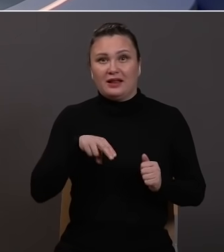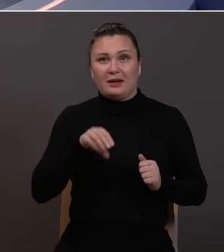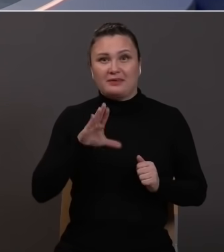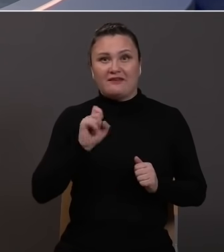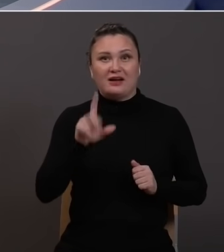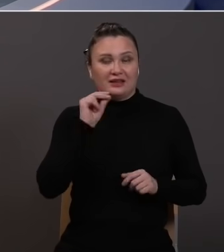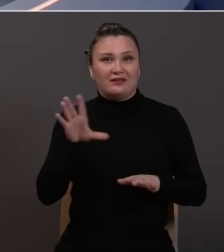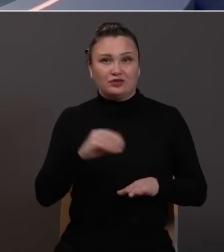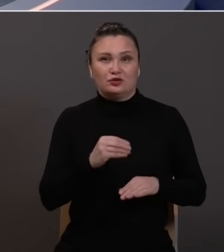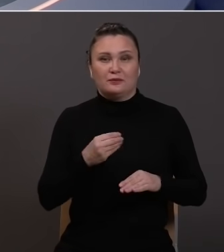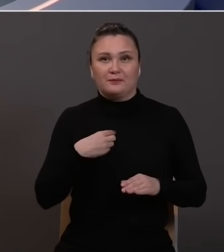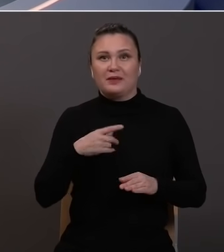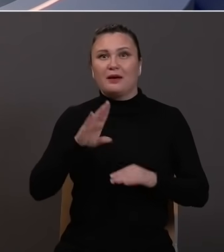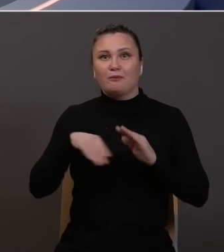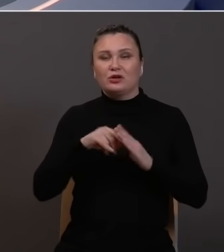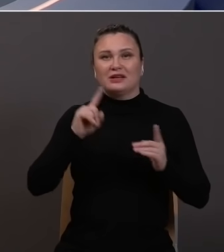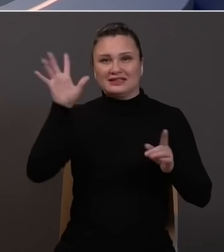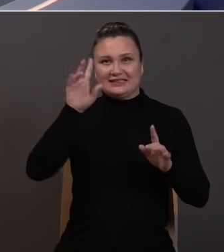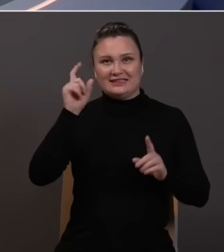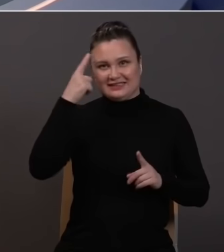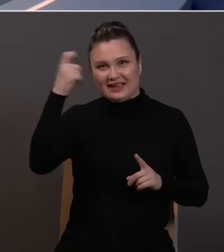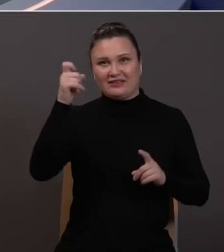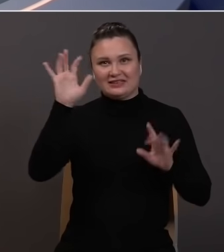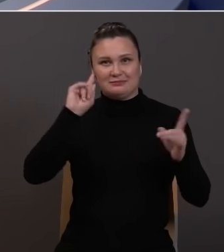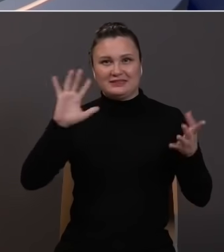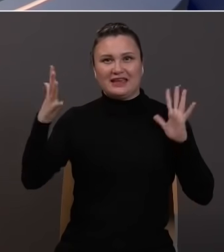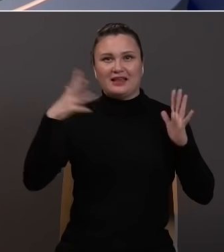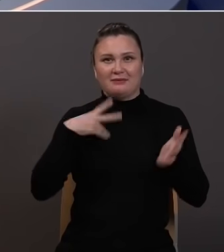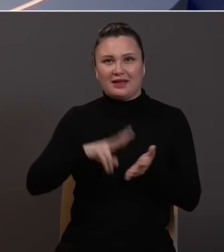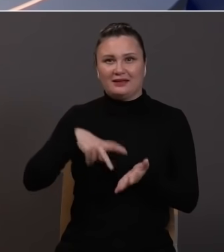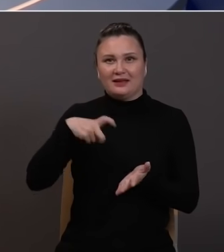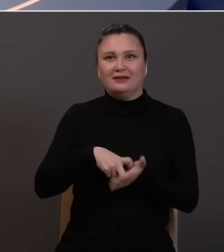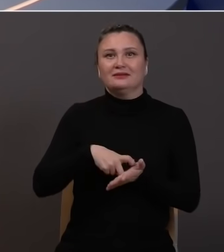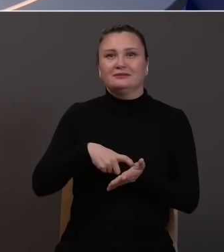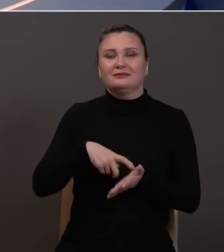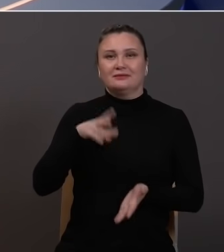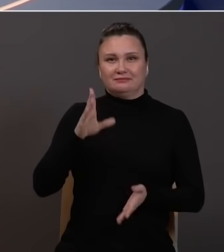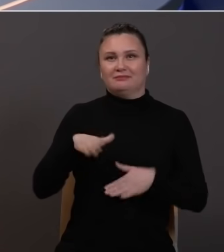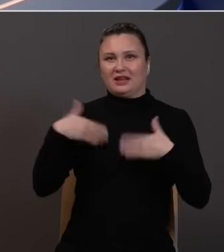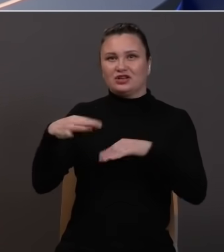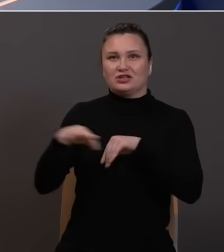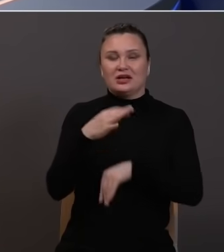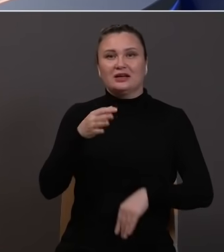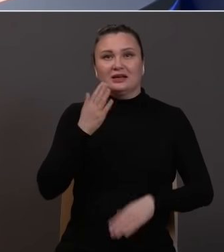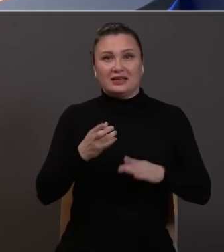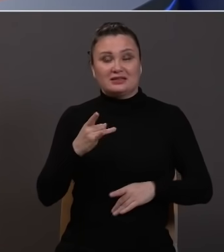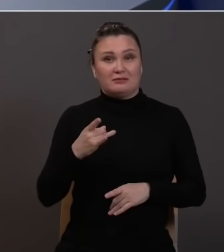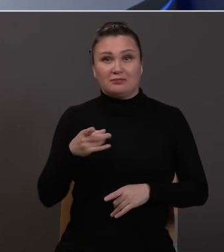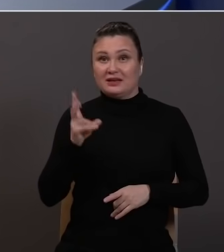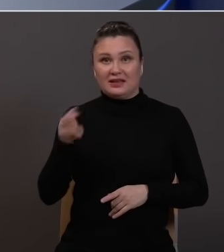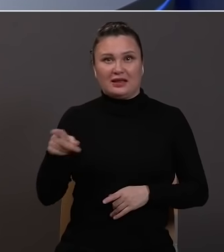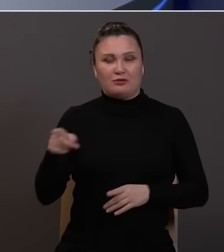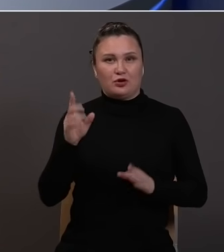мы все сделали, я вышел и под северным сиянием встал на колено и сказал, будь моей женой. Она сказала, что буду. Сказала бы, если нет, я поставил бы ее